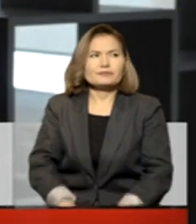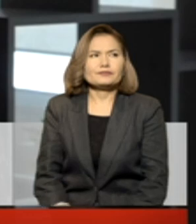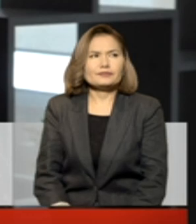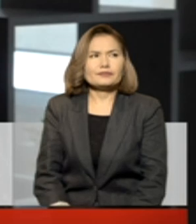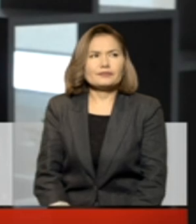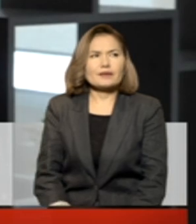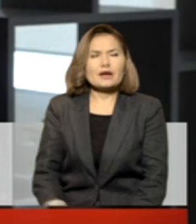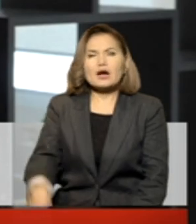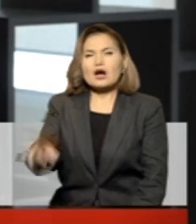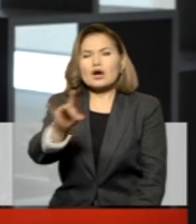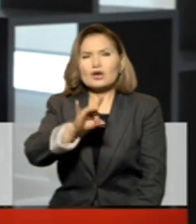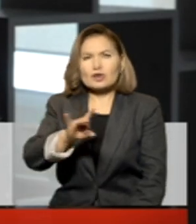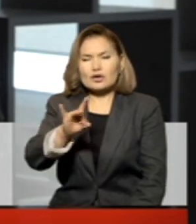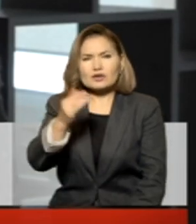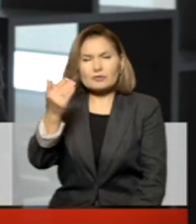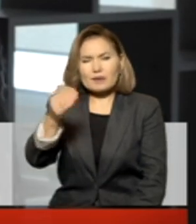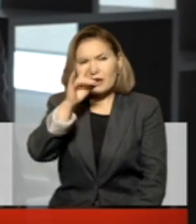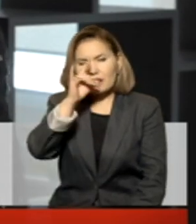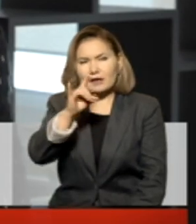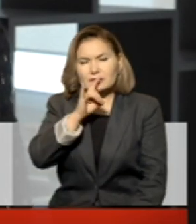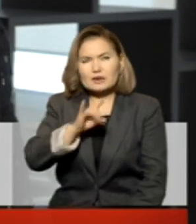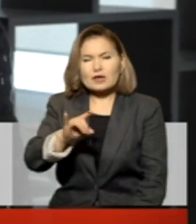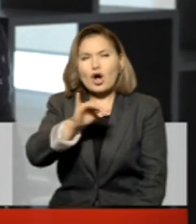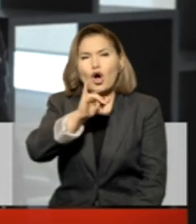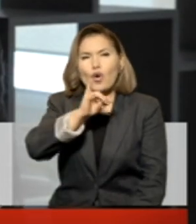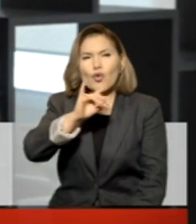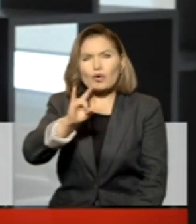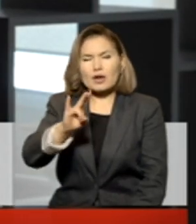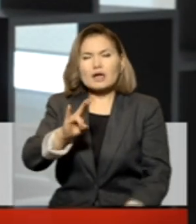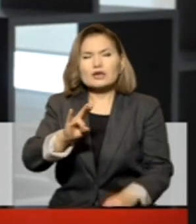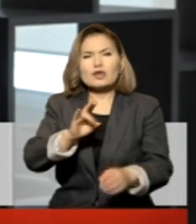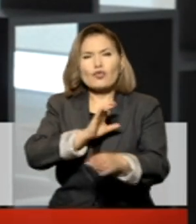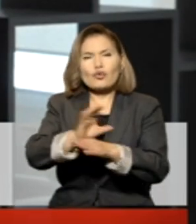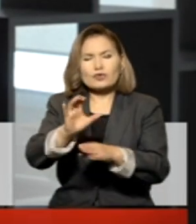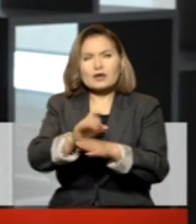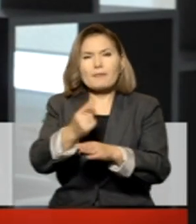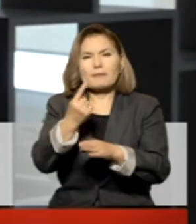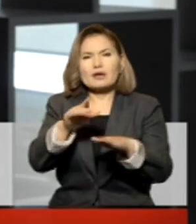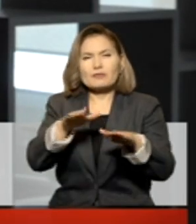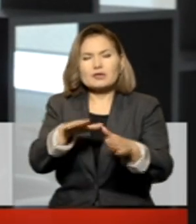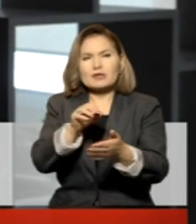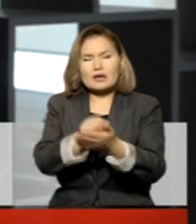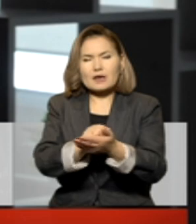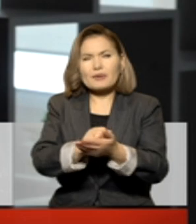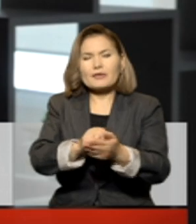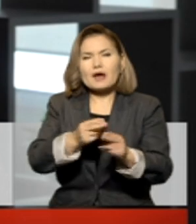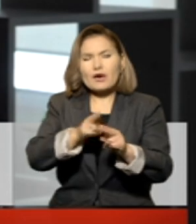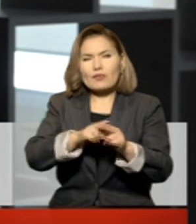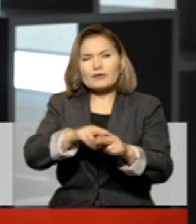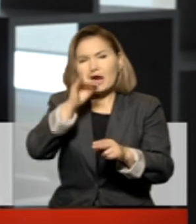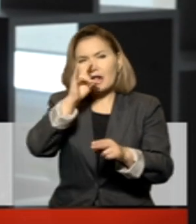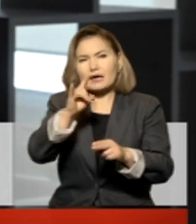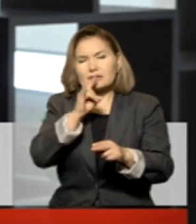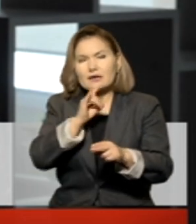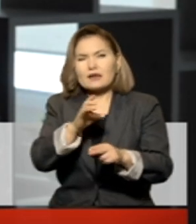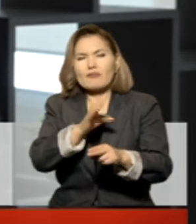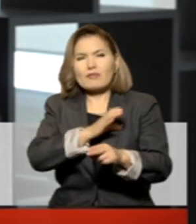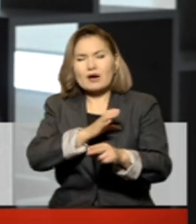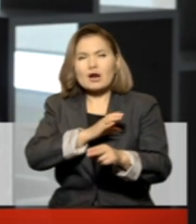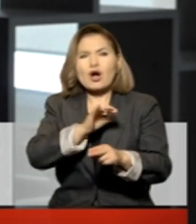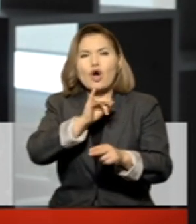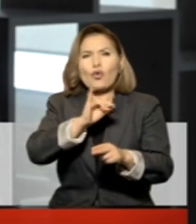Республикамыз уран өндіруден бәрімізге белгілі бірінші орында екен, және уранның қоры бойынша, дүниежүзі бойынша екінші орында.